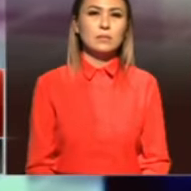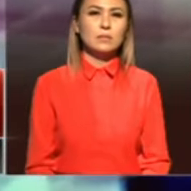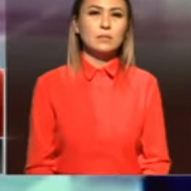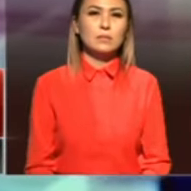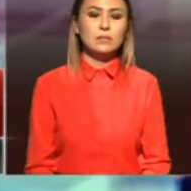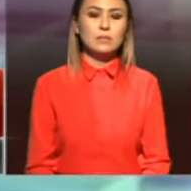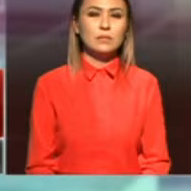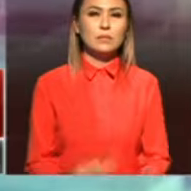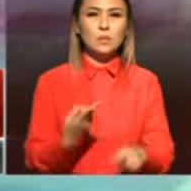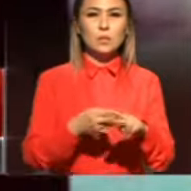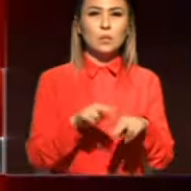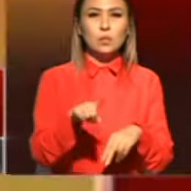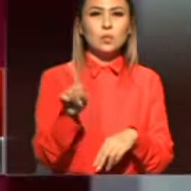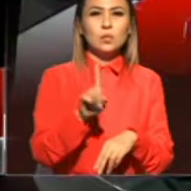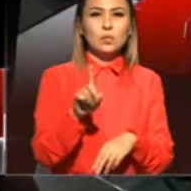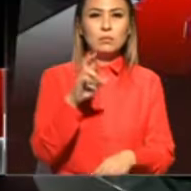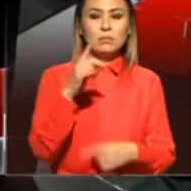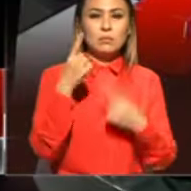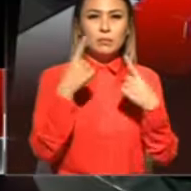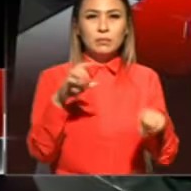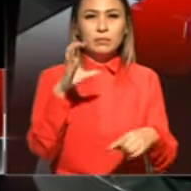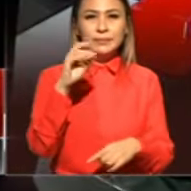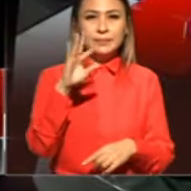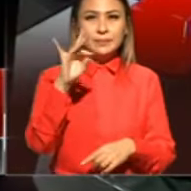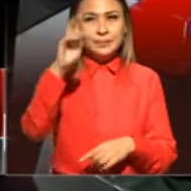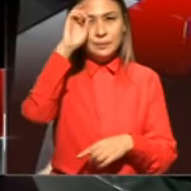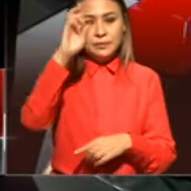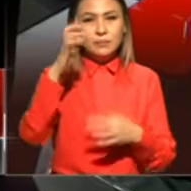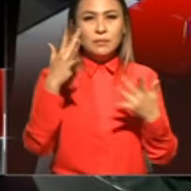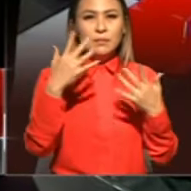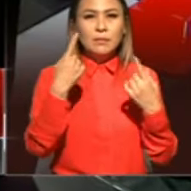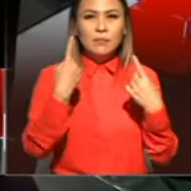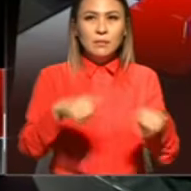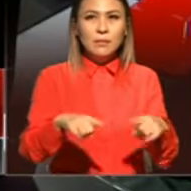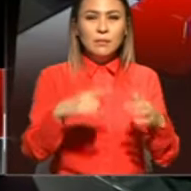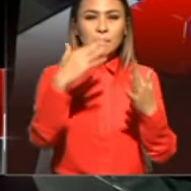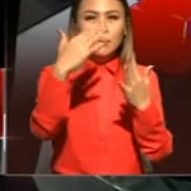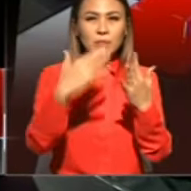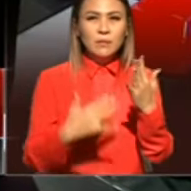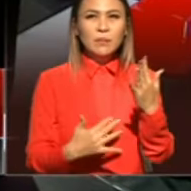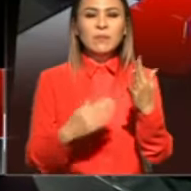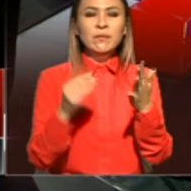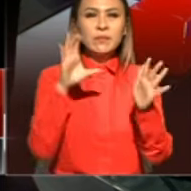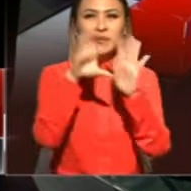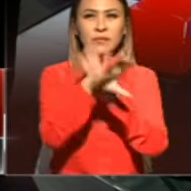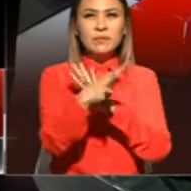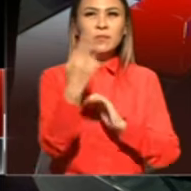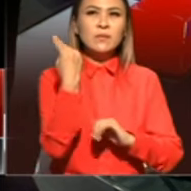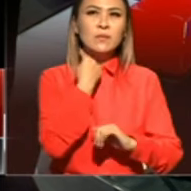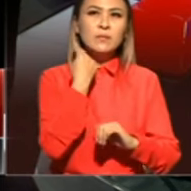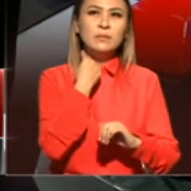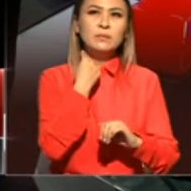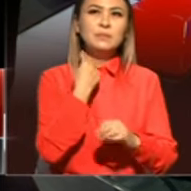Басқа секторымыз дегеніміз қандай сектор? Үкіметтің қарызы қанша, басқа сектордың қарызы қанша, инвестициялық қарызымыз